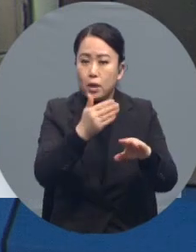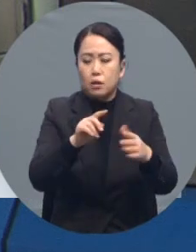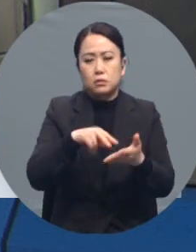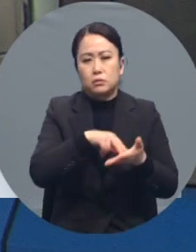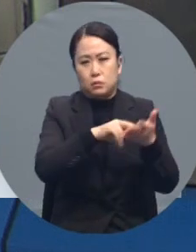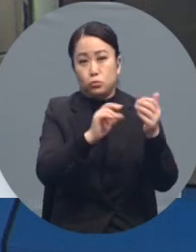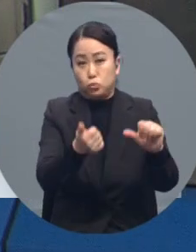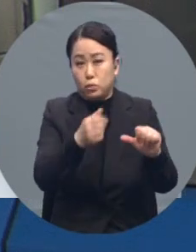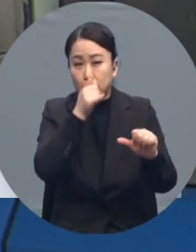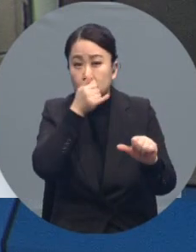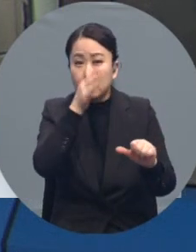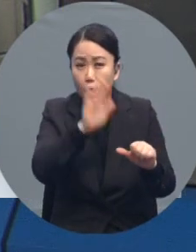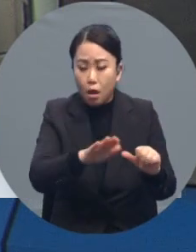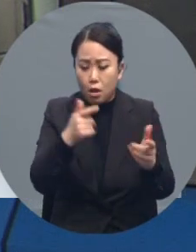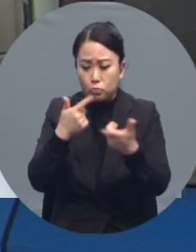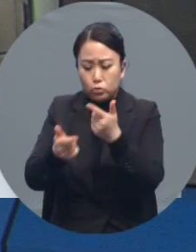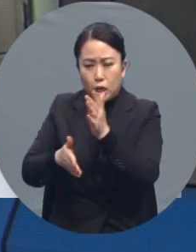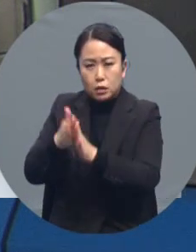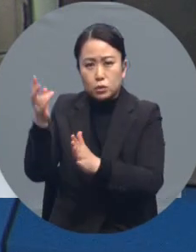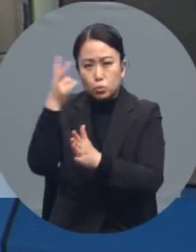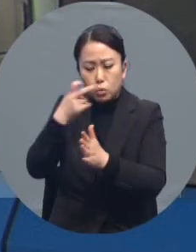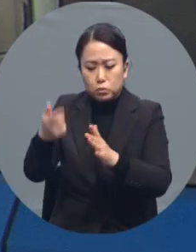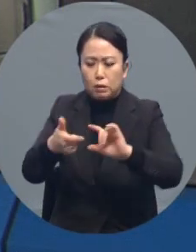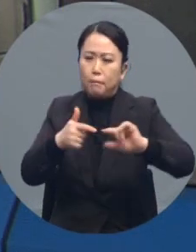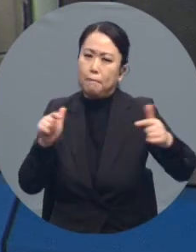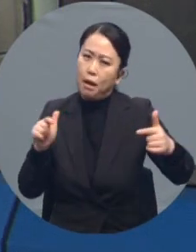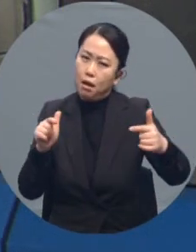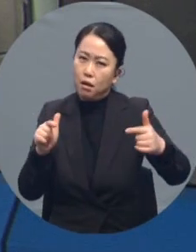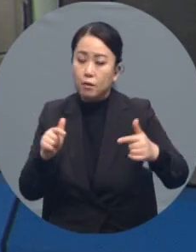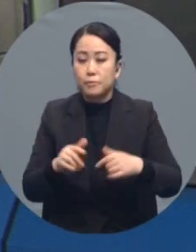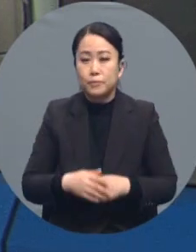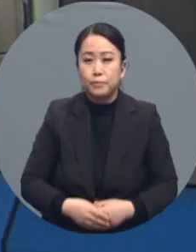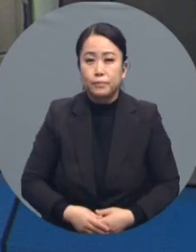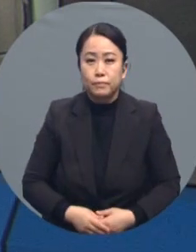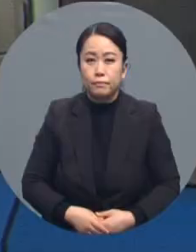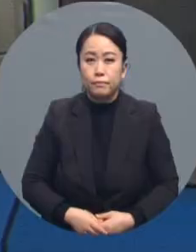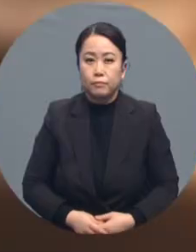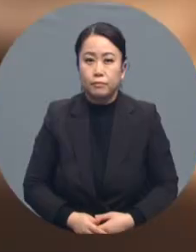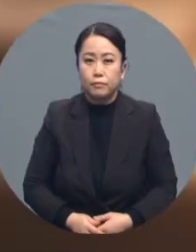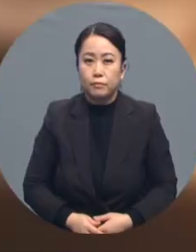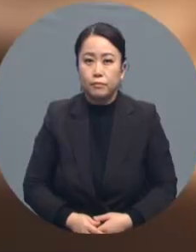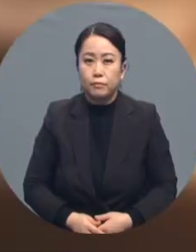부산시 조사는 이와 전혀 달랐습니다 초소식 송광목자입니다